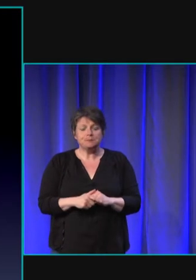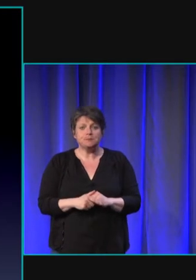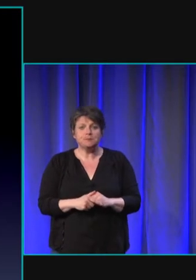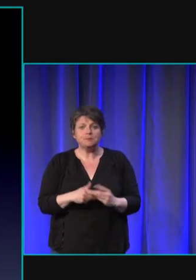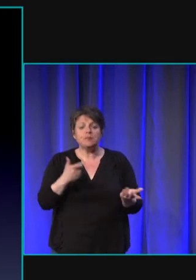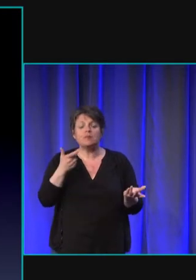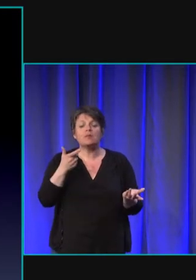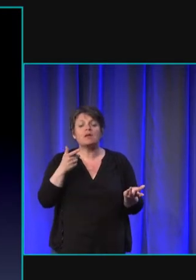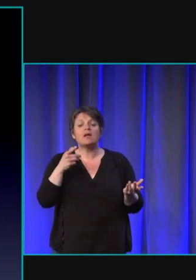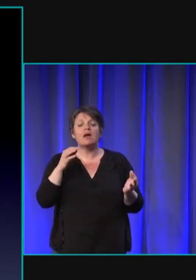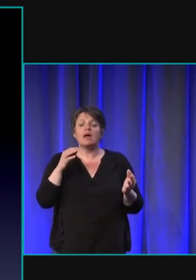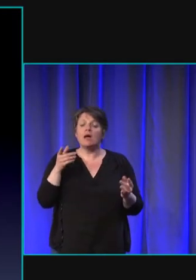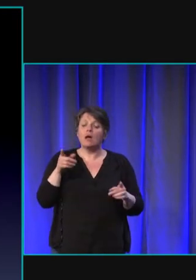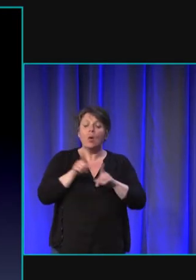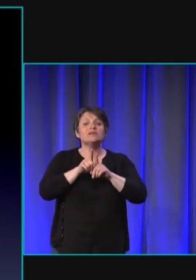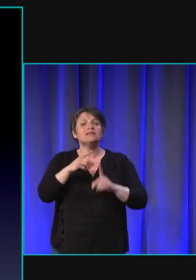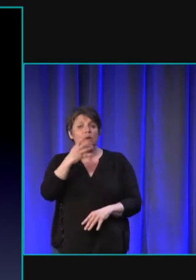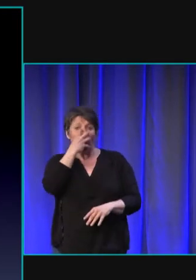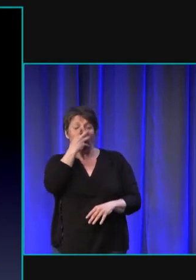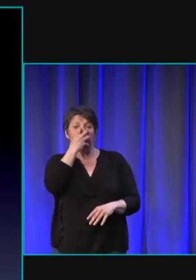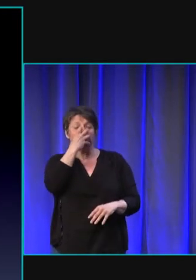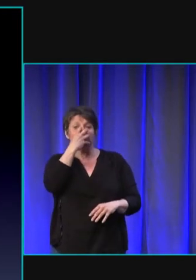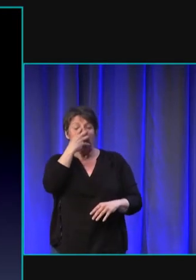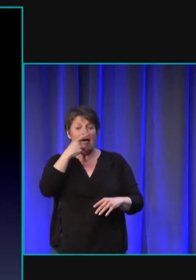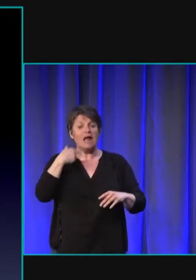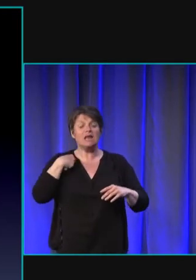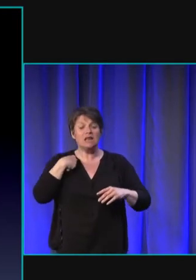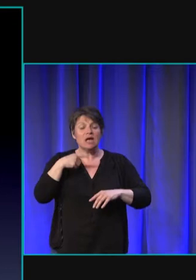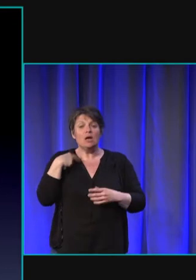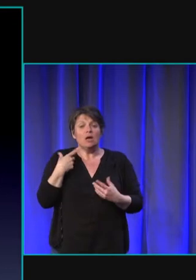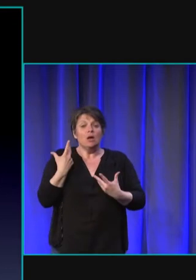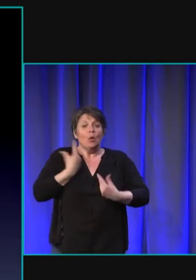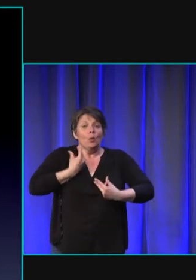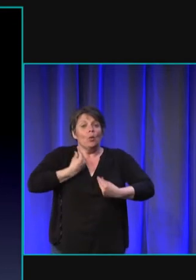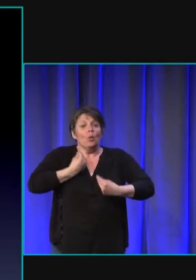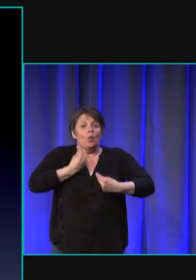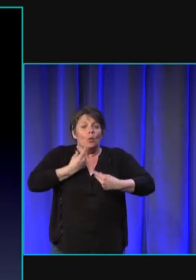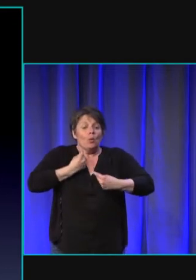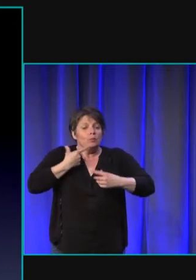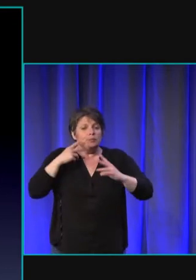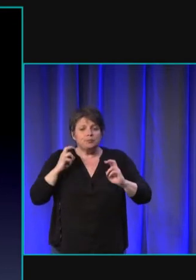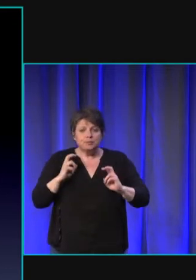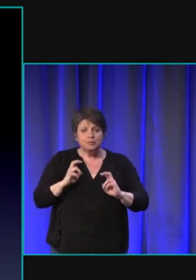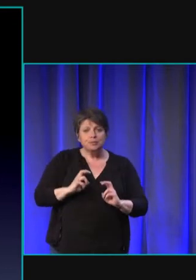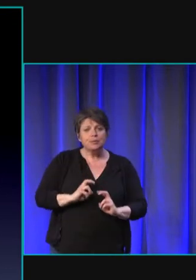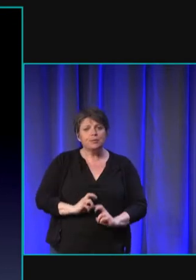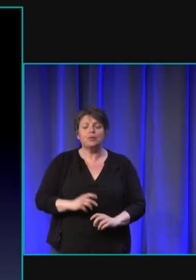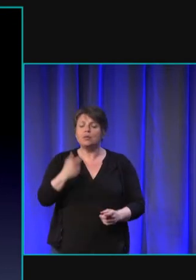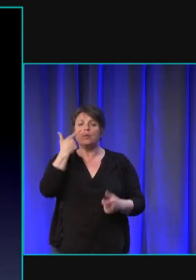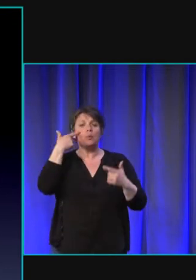Au niveau de la consommation d'oxygène aussi, elle baisse très très vite hein, chez les enfants après un effort intensif. Vous le voyez